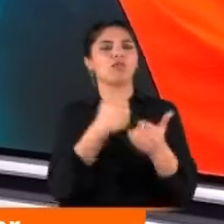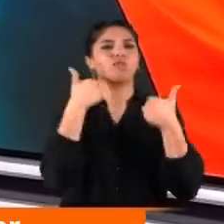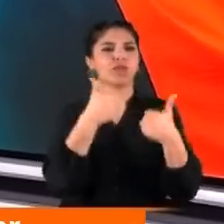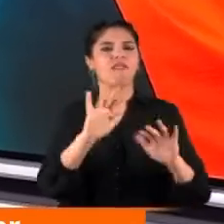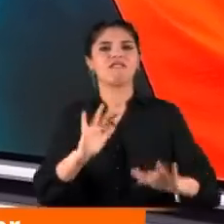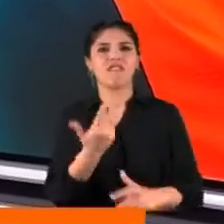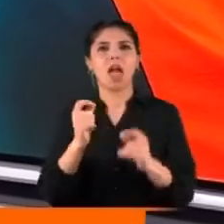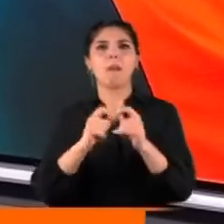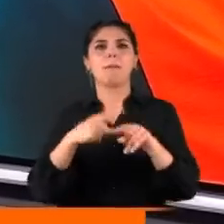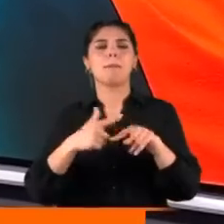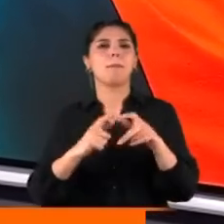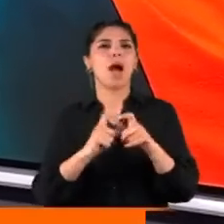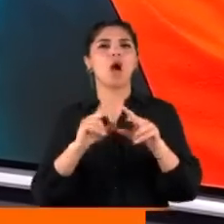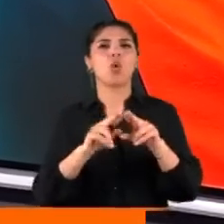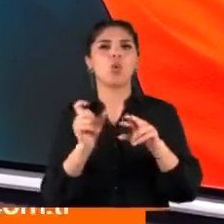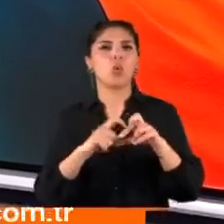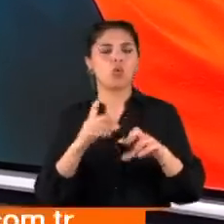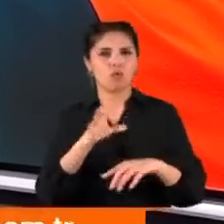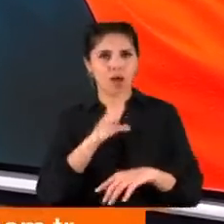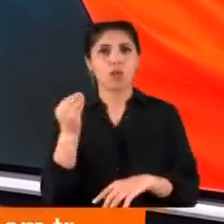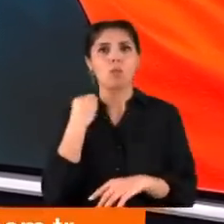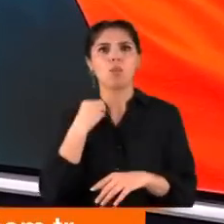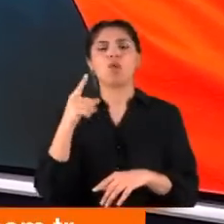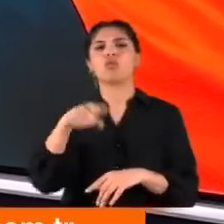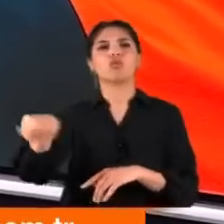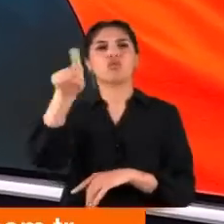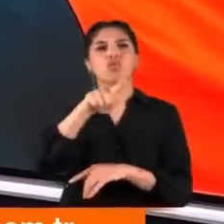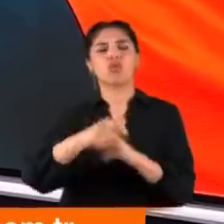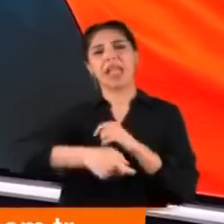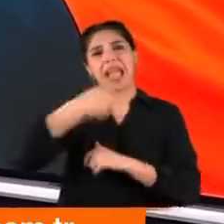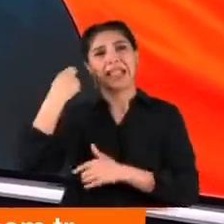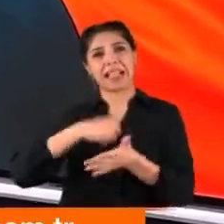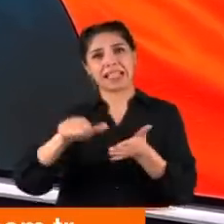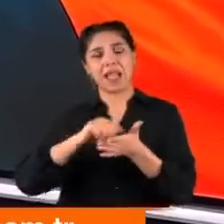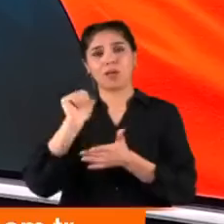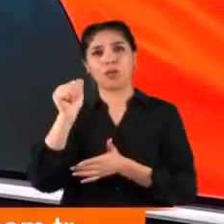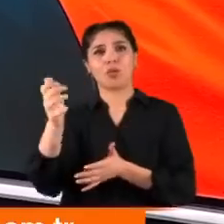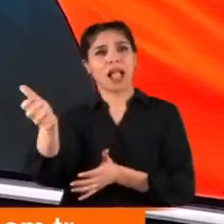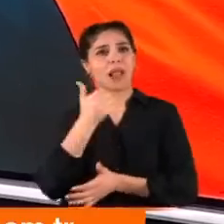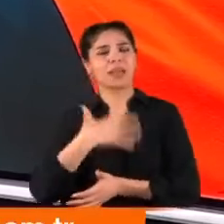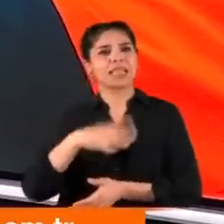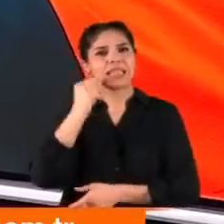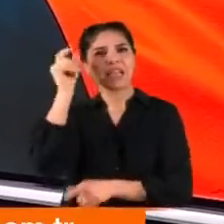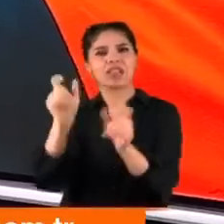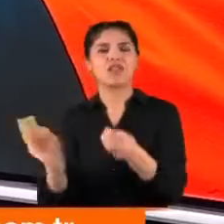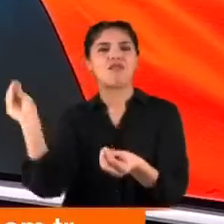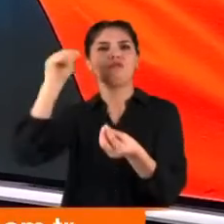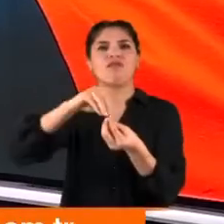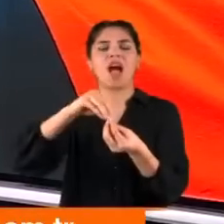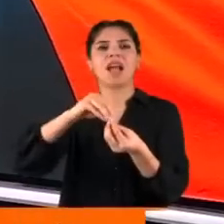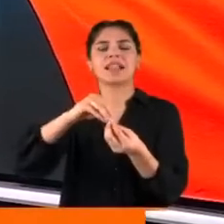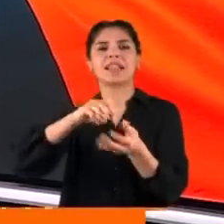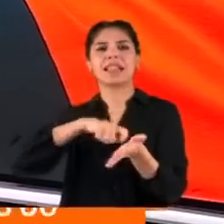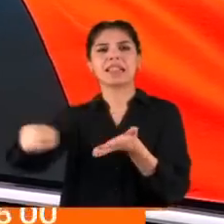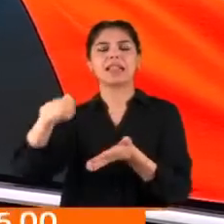da Bağkurlu olup da borcunu ihya edenlerin yani geçmiş tarihli günlerini satın almak isteyenlerin faizlerini